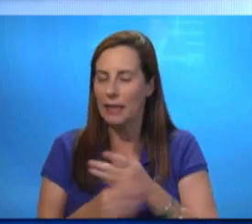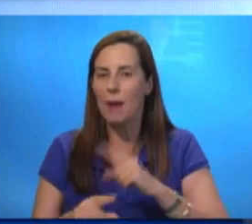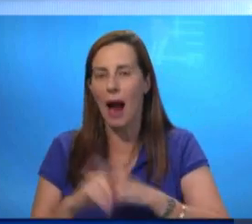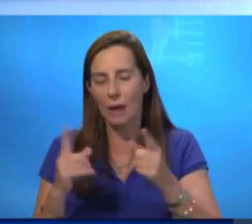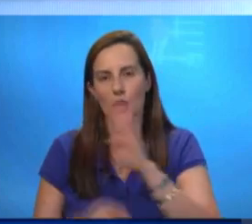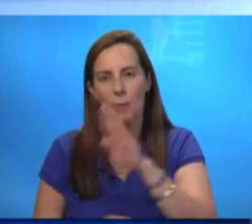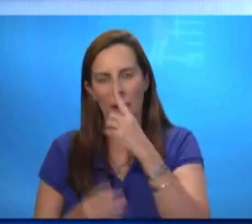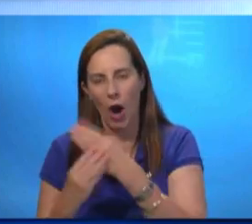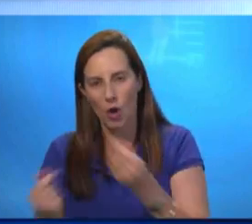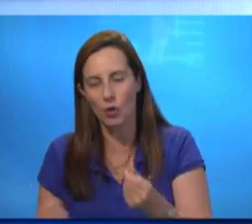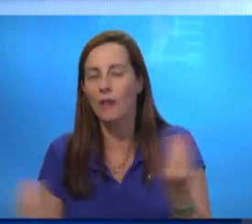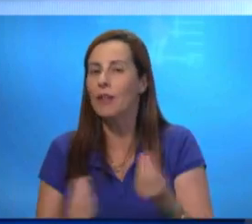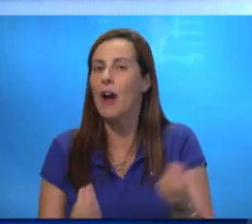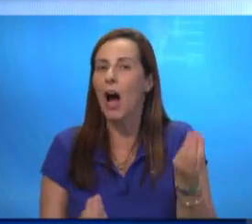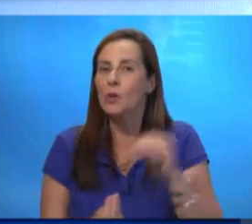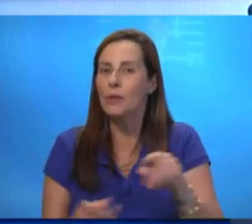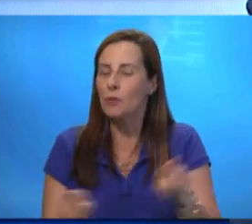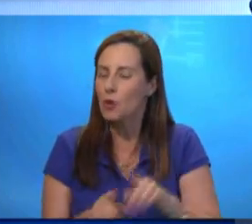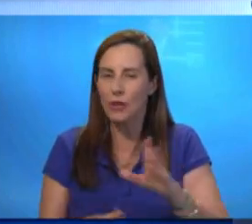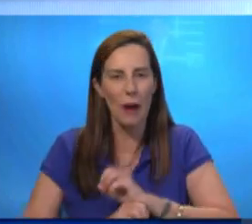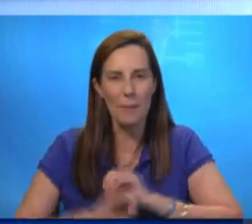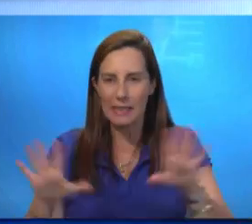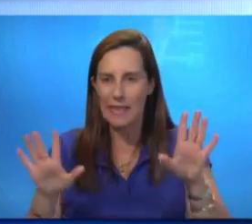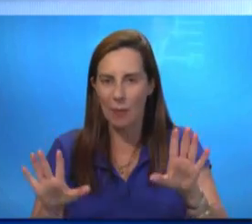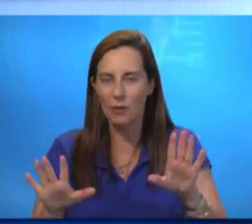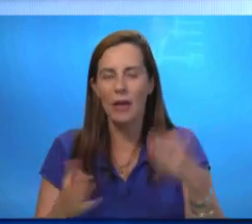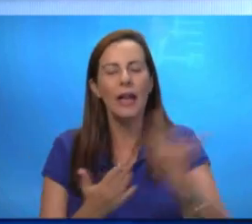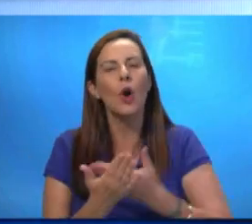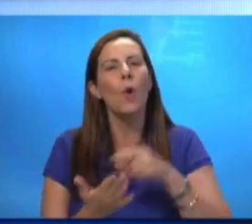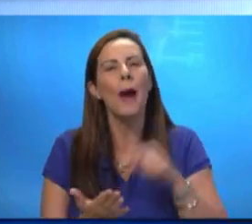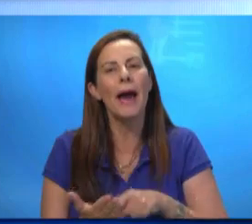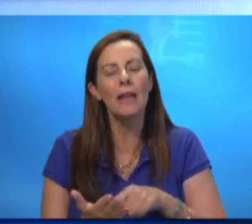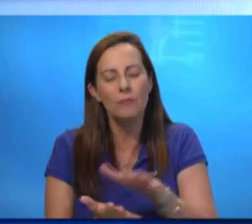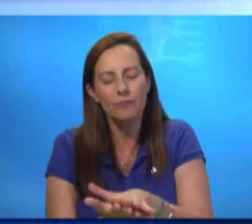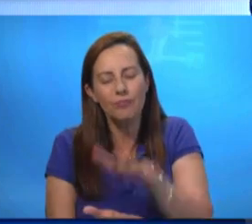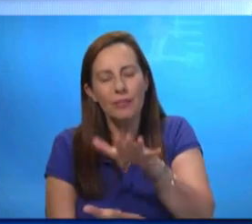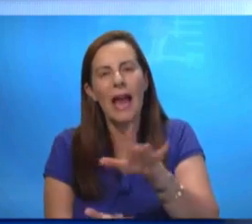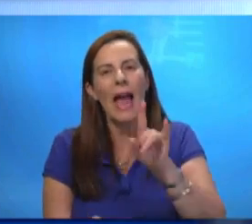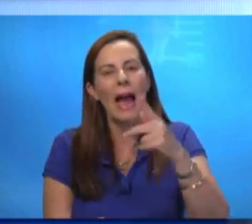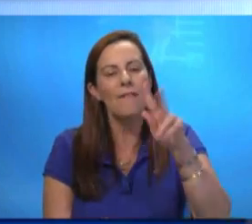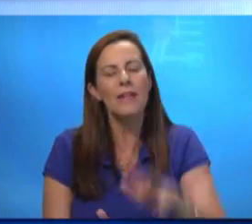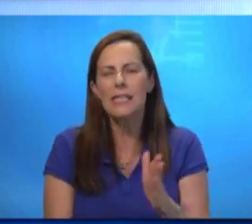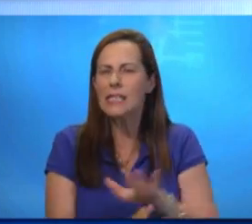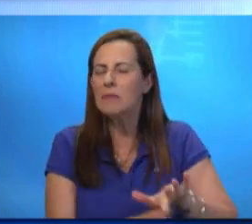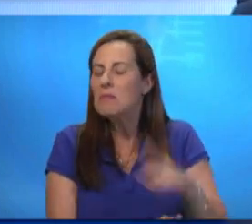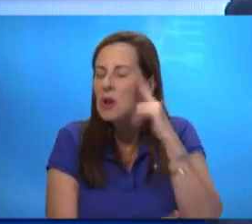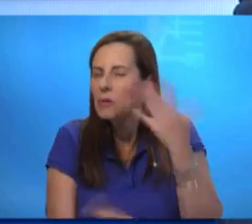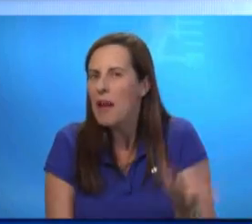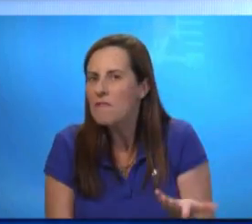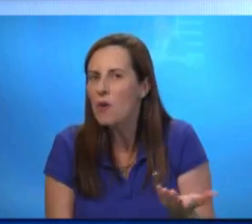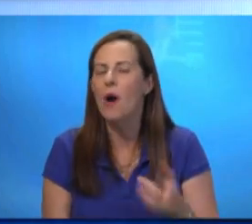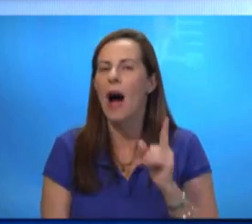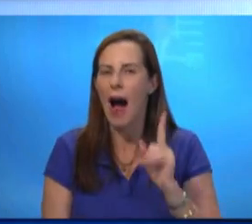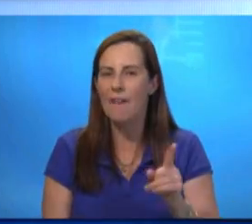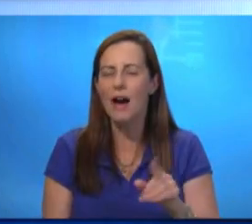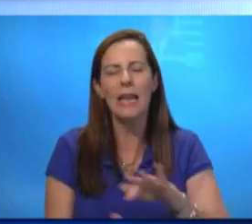חשוד, ודבר נוסף, כפי שאנחנו כבר פרסמנו כאן, את החומרים האלו שנאגרו חפץ הסתיר. אנחנו לא יודעים בדיוק איפה, אבל הוא החביא